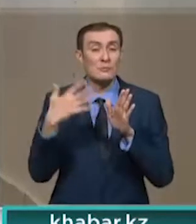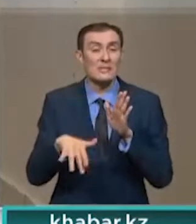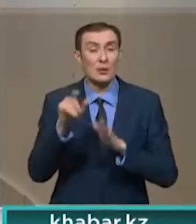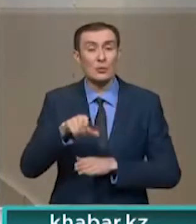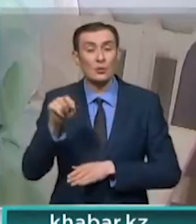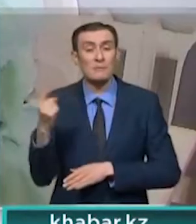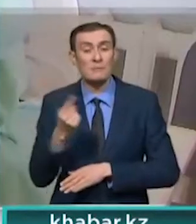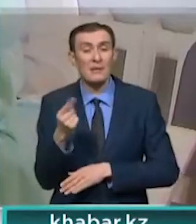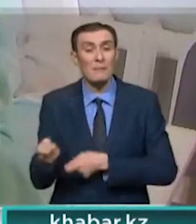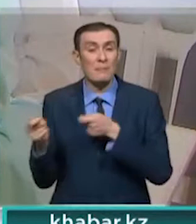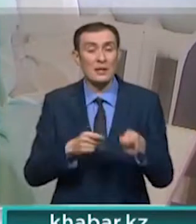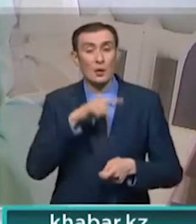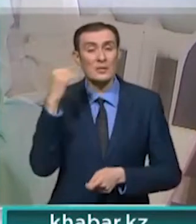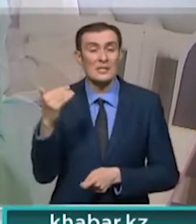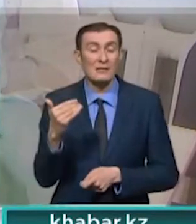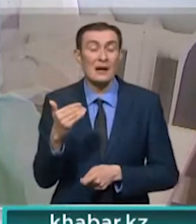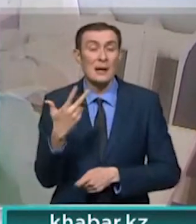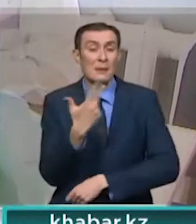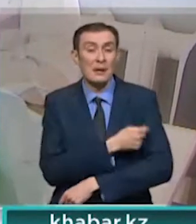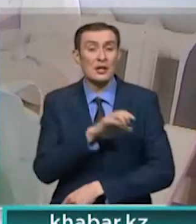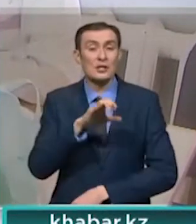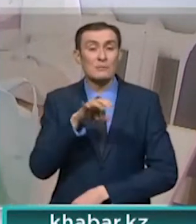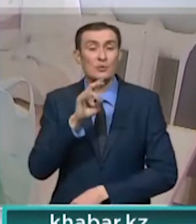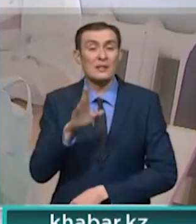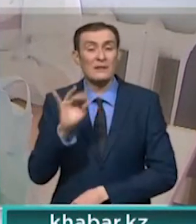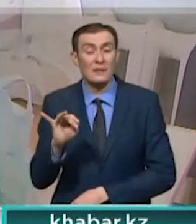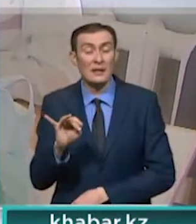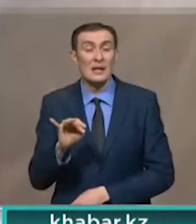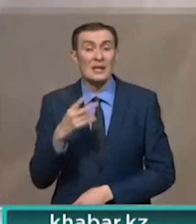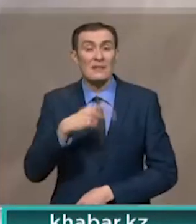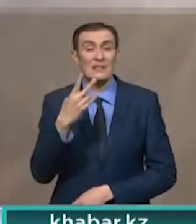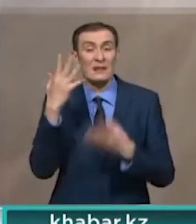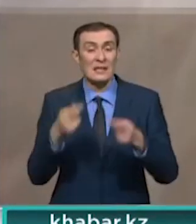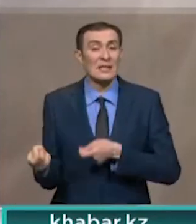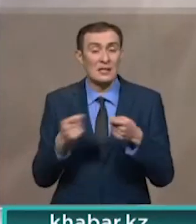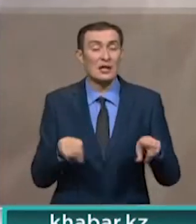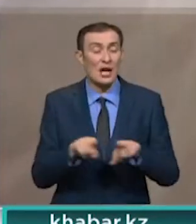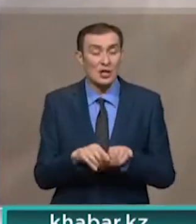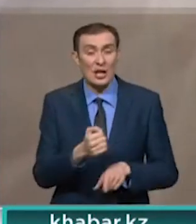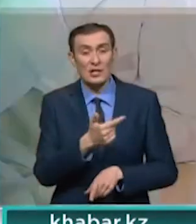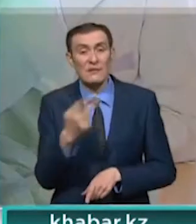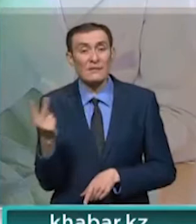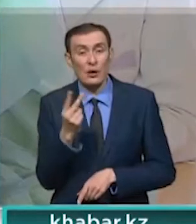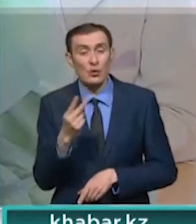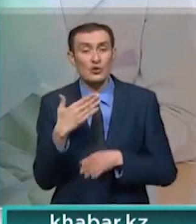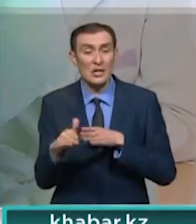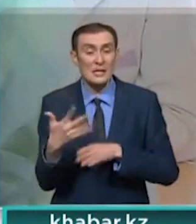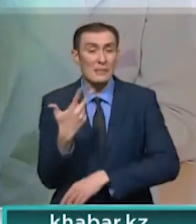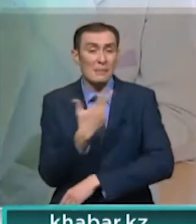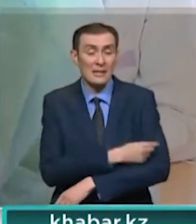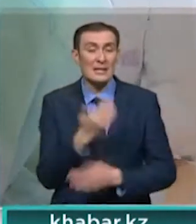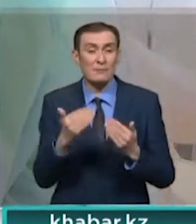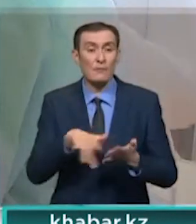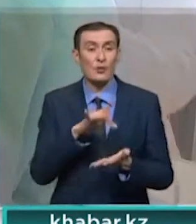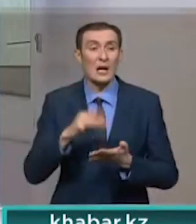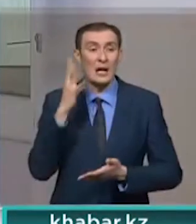доз первой партии российского препарата «Спутник Ви». Спустя 22 дня было доставлено такое же количество второго компонента препарата. Теперь в